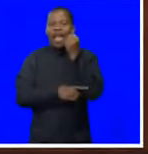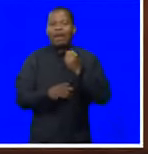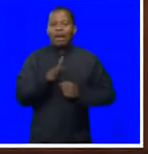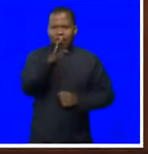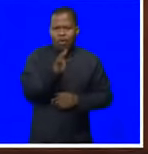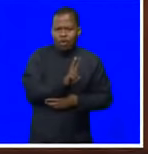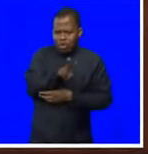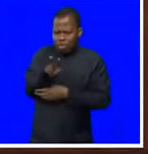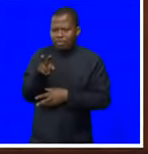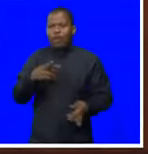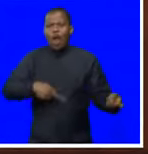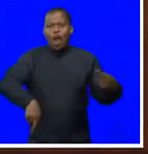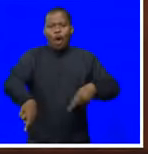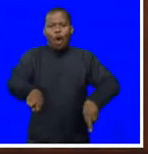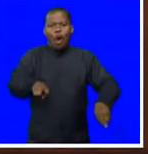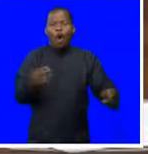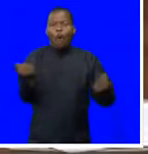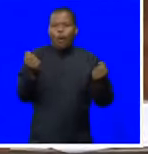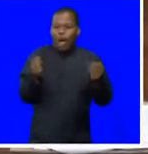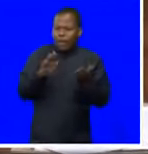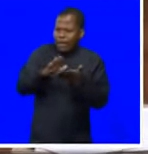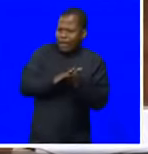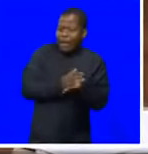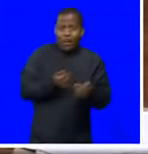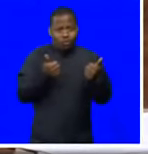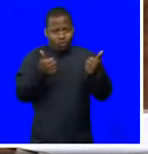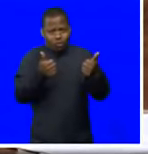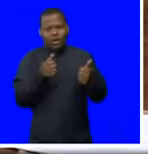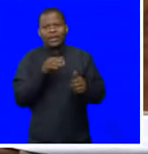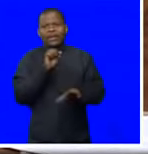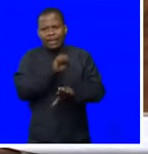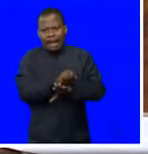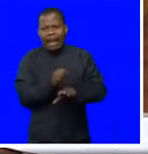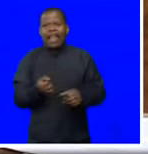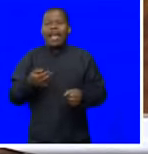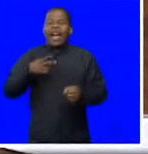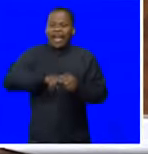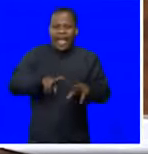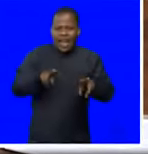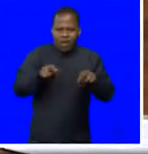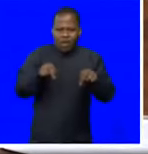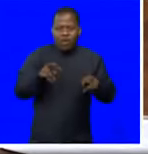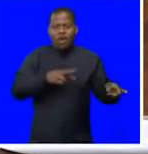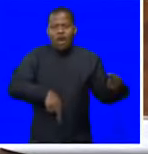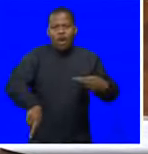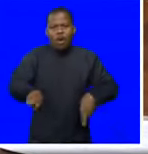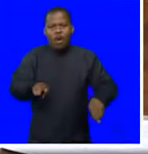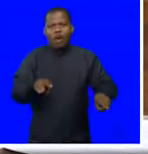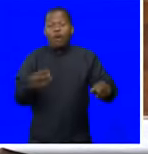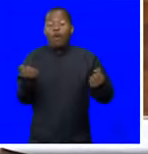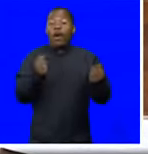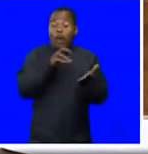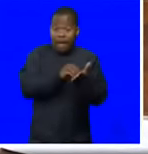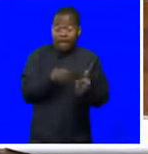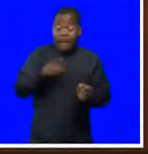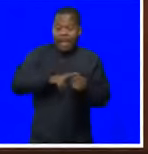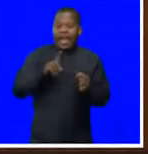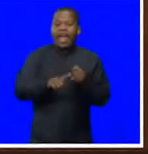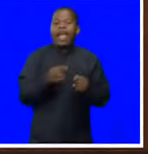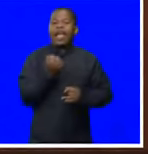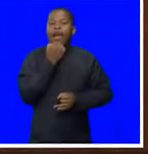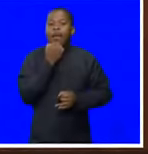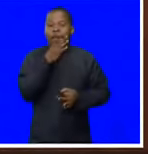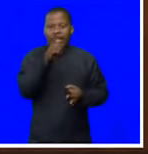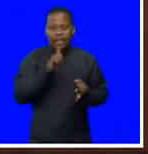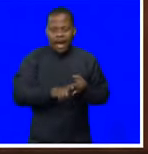kwanza umgwaco uvaliwe uvalelwe ukuthi uyalungiswa kufakwa kabusha tikondiyela uya kumathaphu uya kamanzini yonke amadolobha